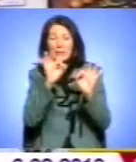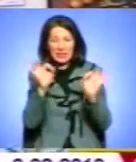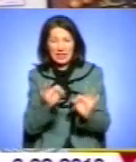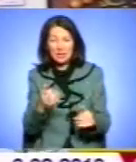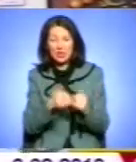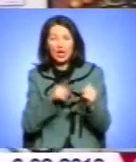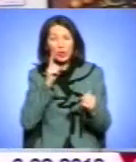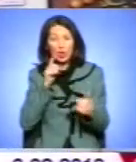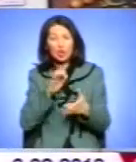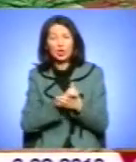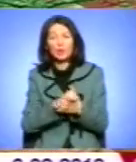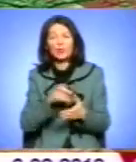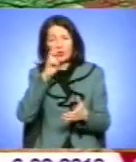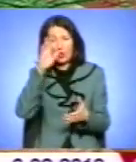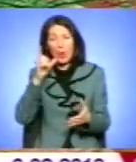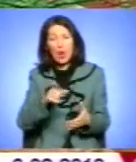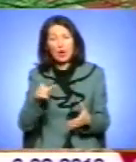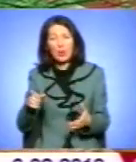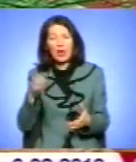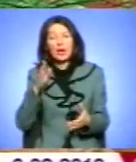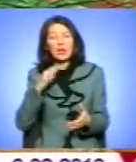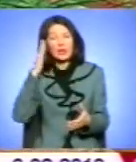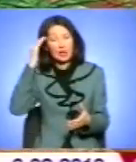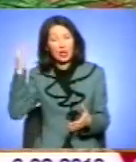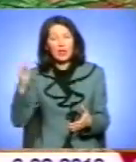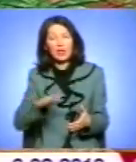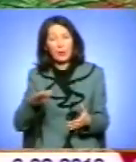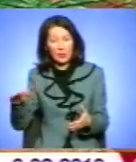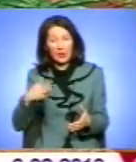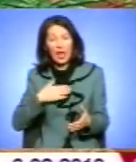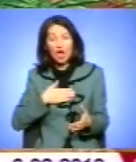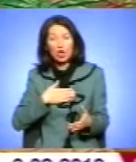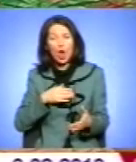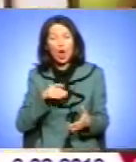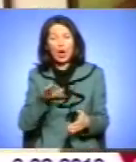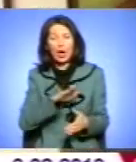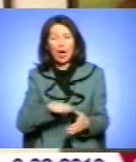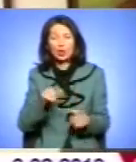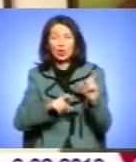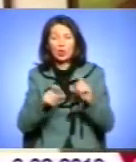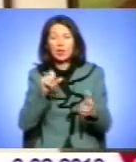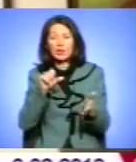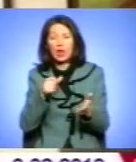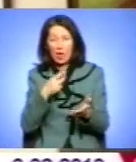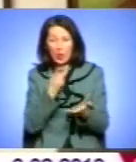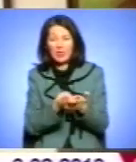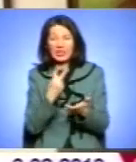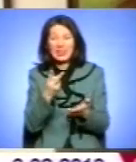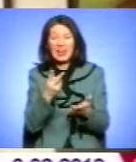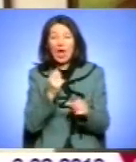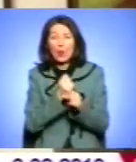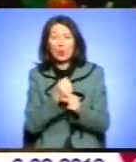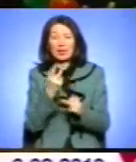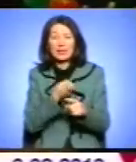з відомими людьми і талановитими підлітками нашого краю. Студентка Оксана представила на виставці три роботи. Це декоративні тарілки з